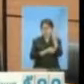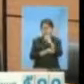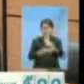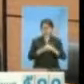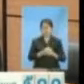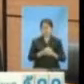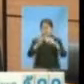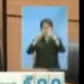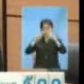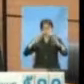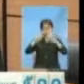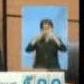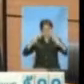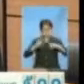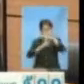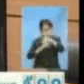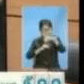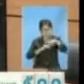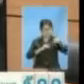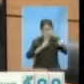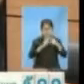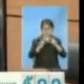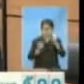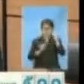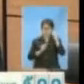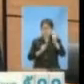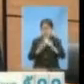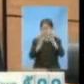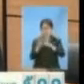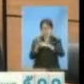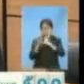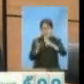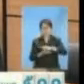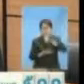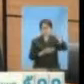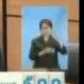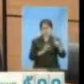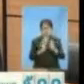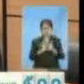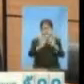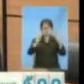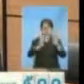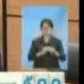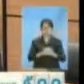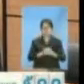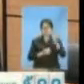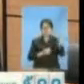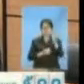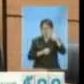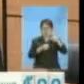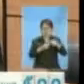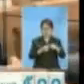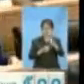ออกไปทำที่ต่างประเทศหลายประเทศไม่ว่าจะเป็นที่เยอรมันหรือว่า